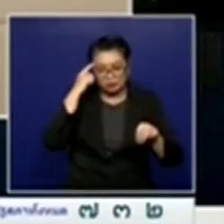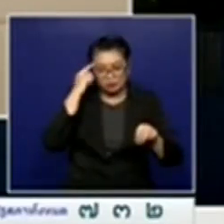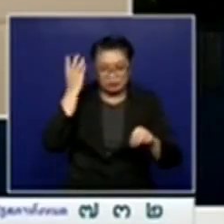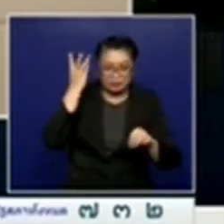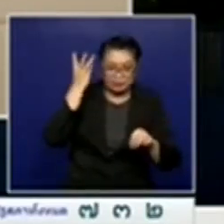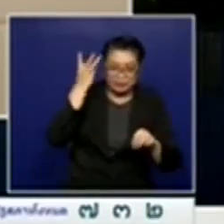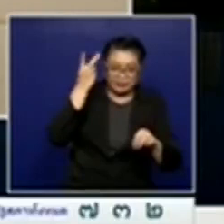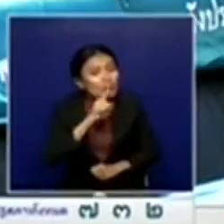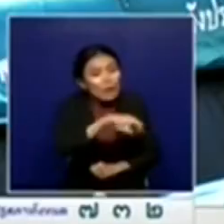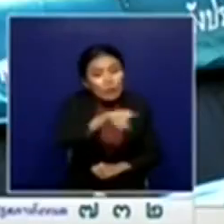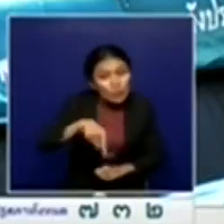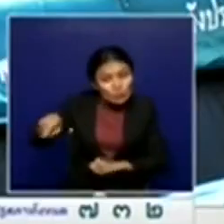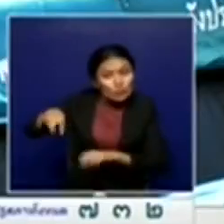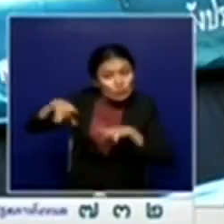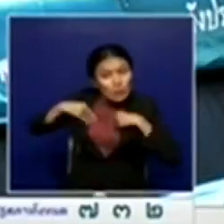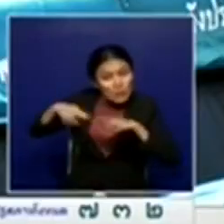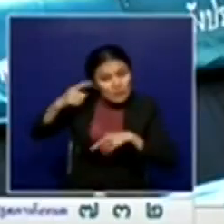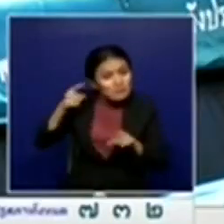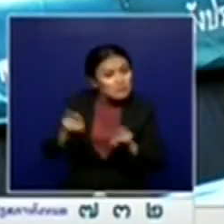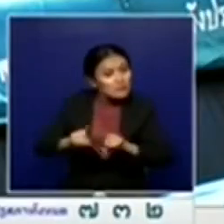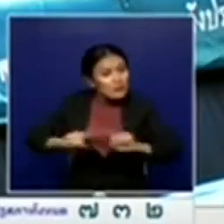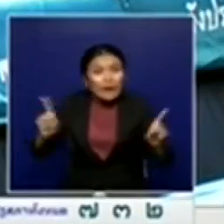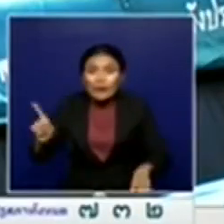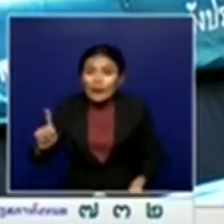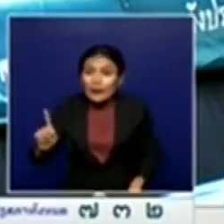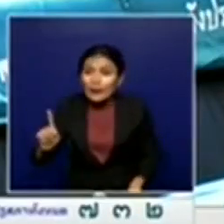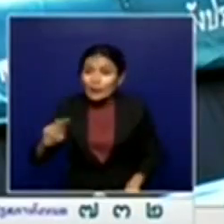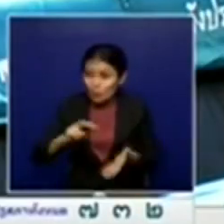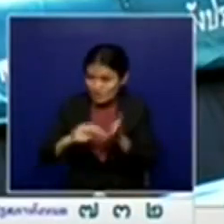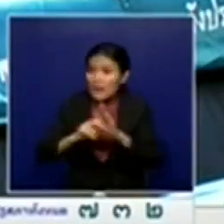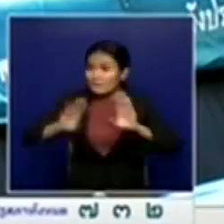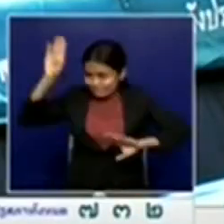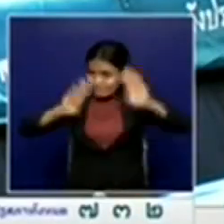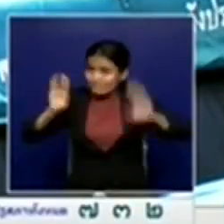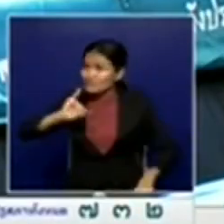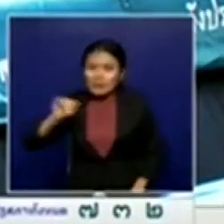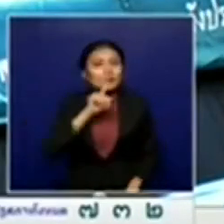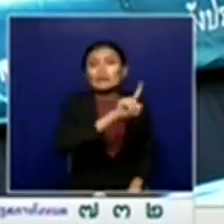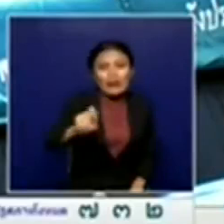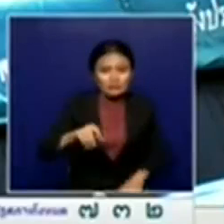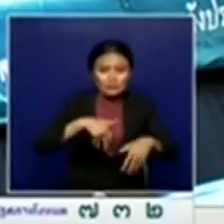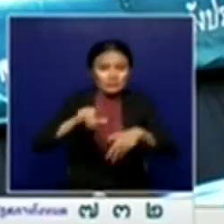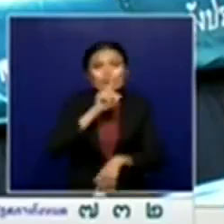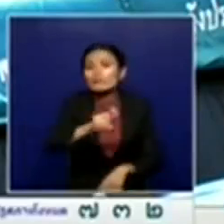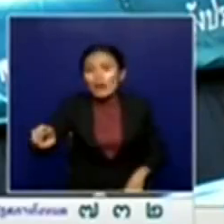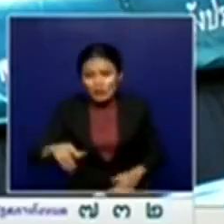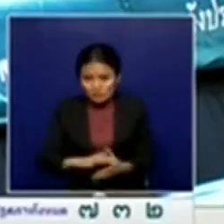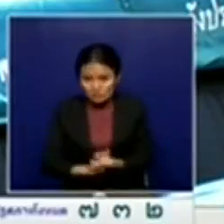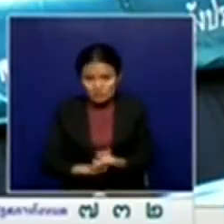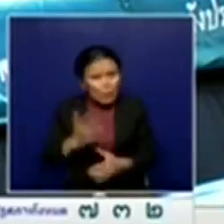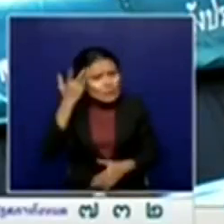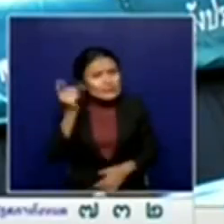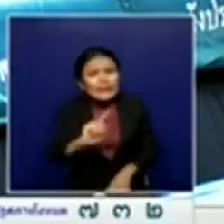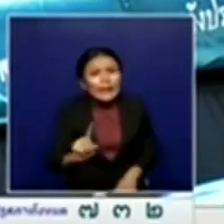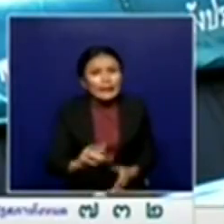งเครียดในภาวะเช่นนี้ได้ เราต้องฟังเสียงประชาชนใช่ไหมครับถามเลยครับถามประชามติผ